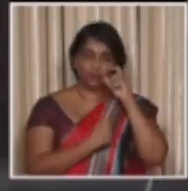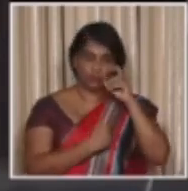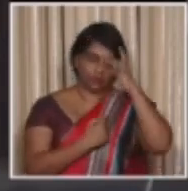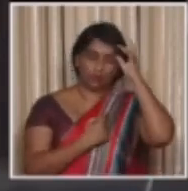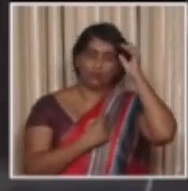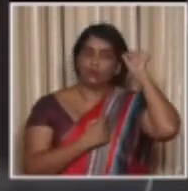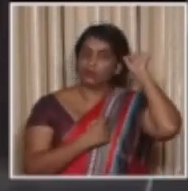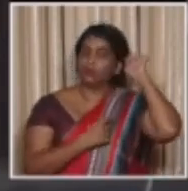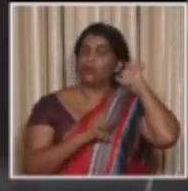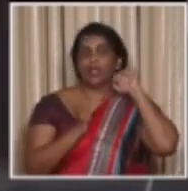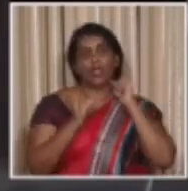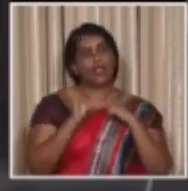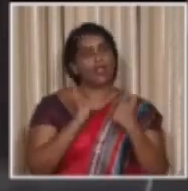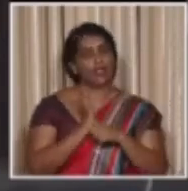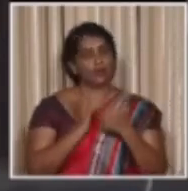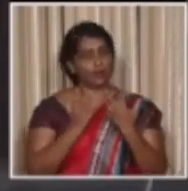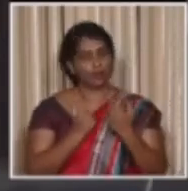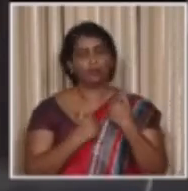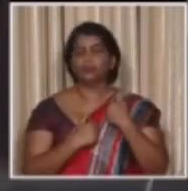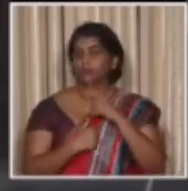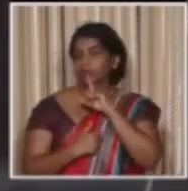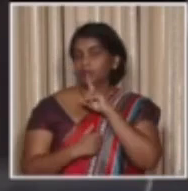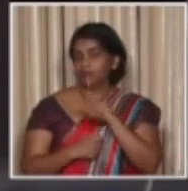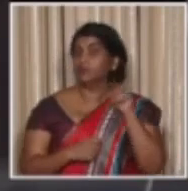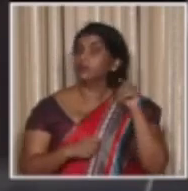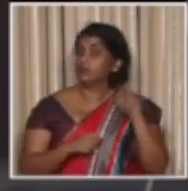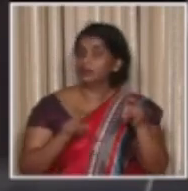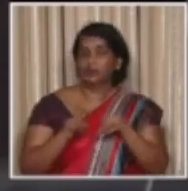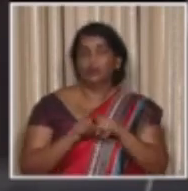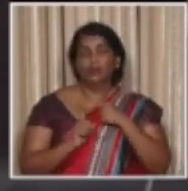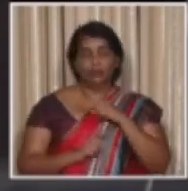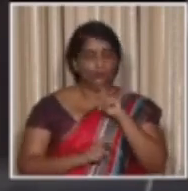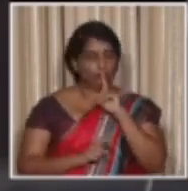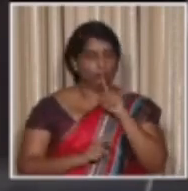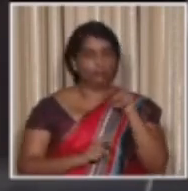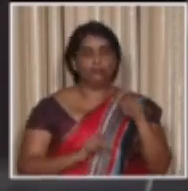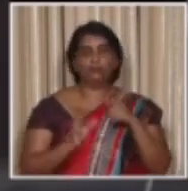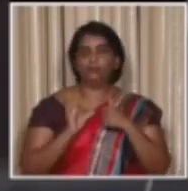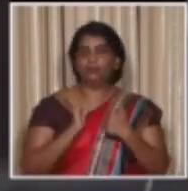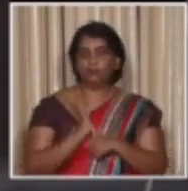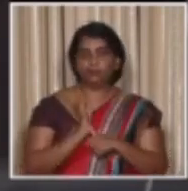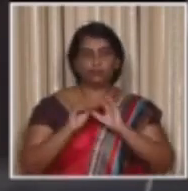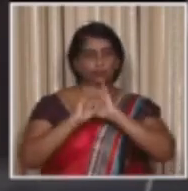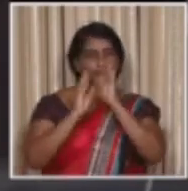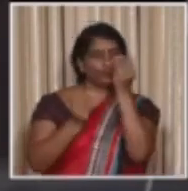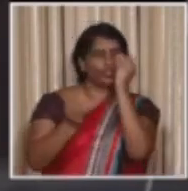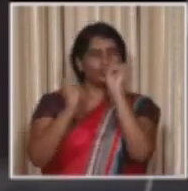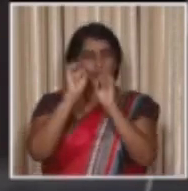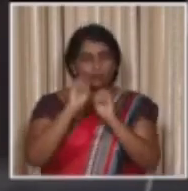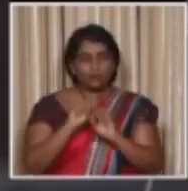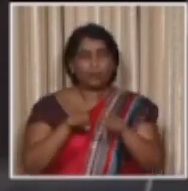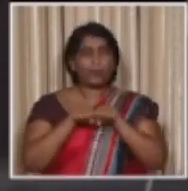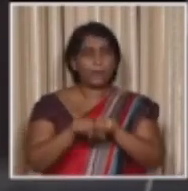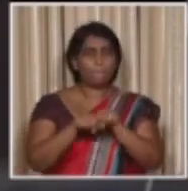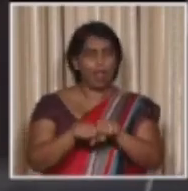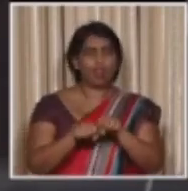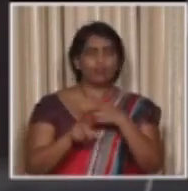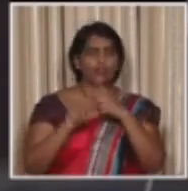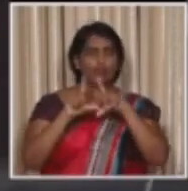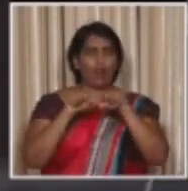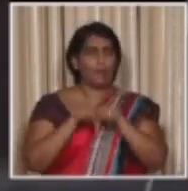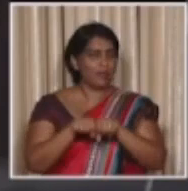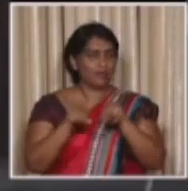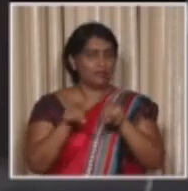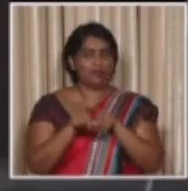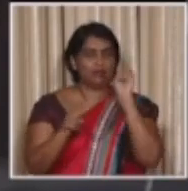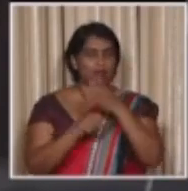සඳහා පණතක් අවශ්‍යයි කියන එක මම කියනවා. ඒ හින්දා මම කියනවා මේ පණතේ හැම එකෙම ටික මැල්ලුම් වගේ එකතු කරලා නිකන් බොරුවක්